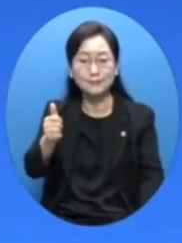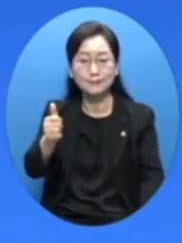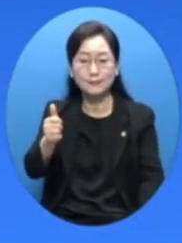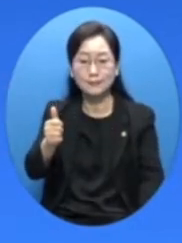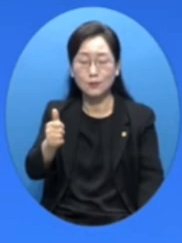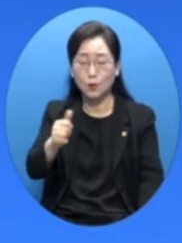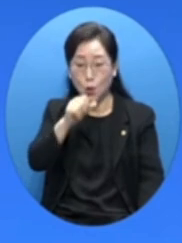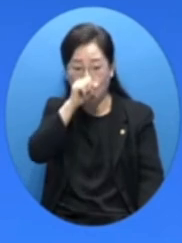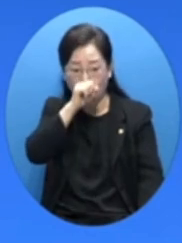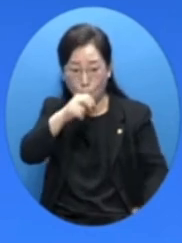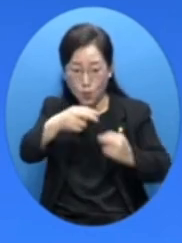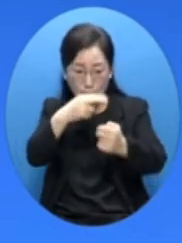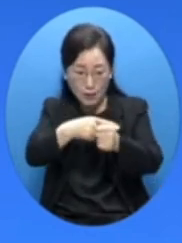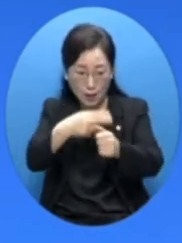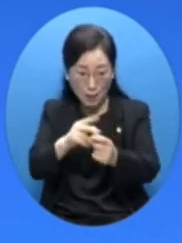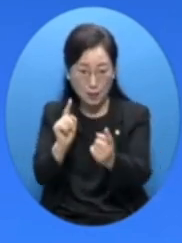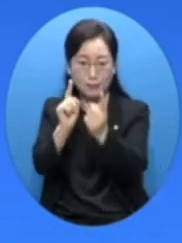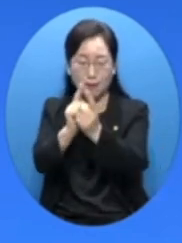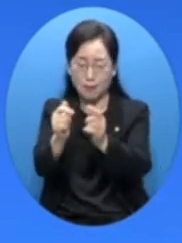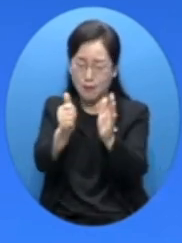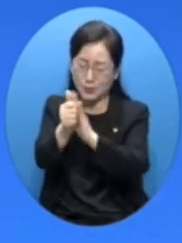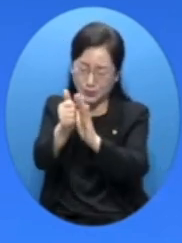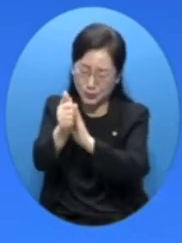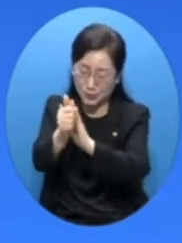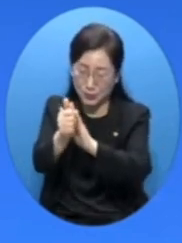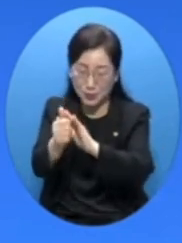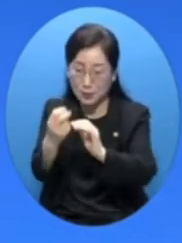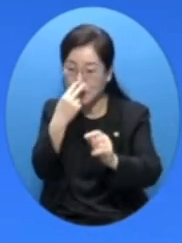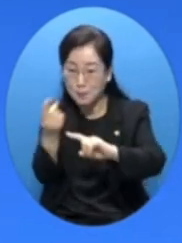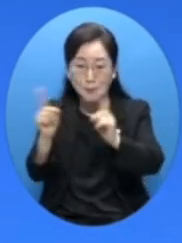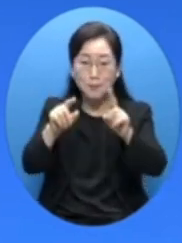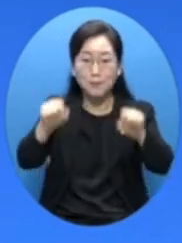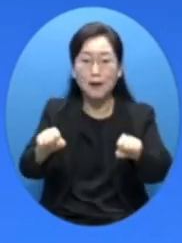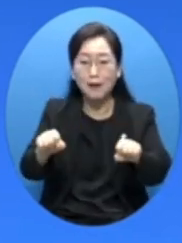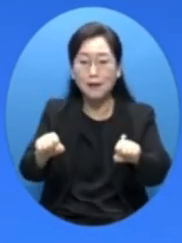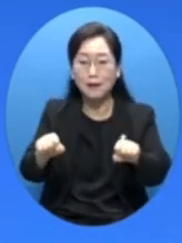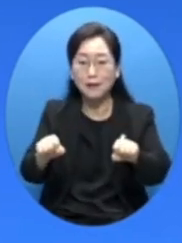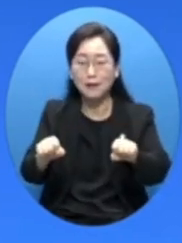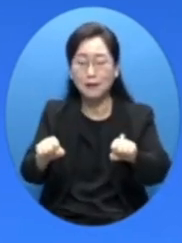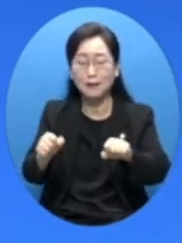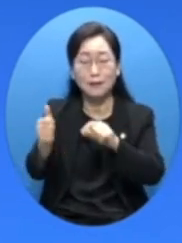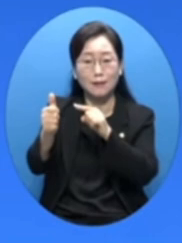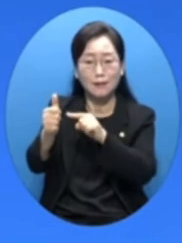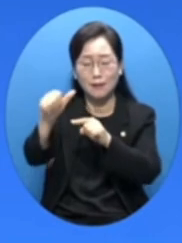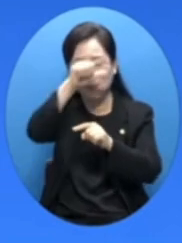좋은 의사를 만나서 치료받고 살아나게 됐다면 그는 얼마나